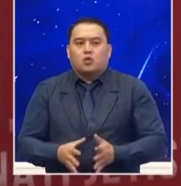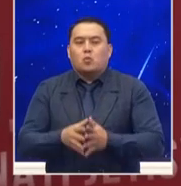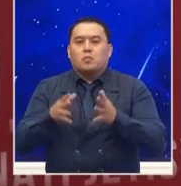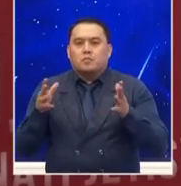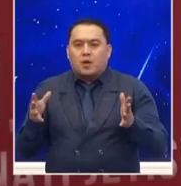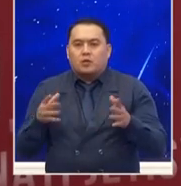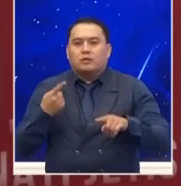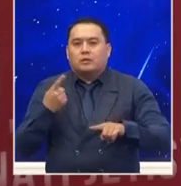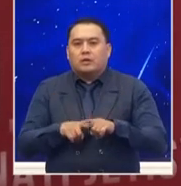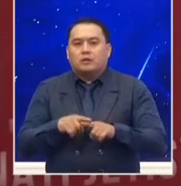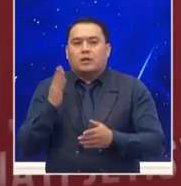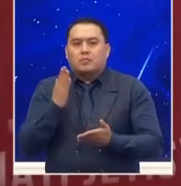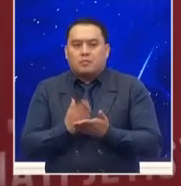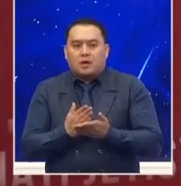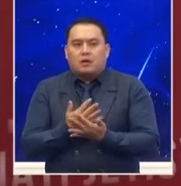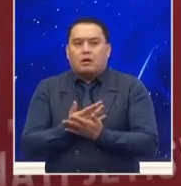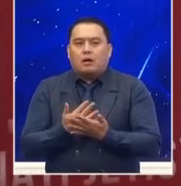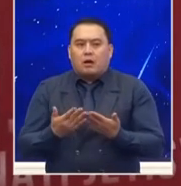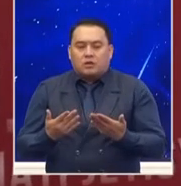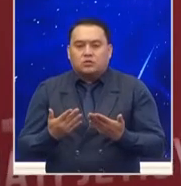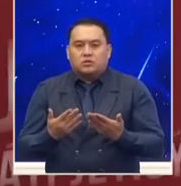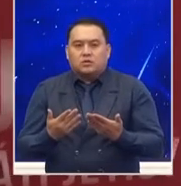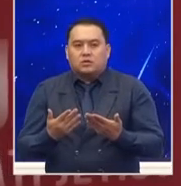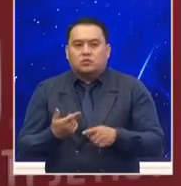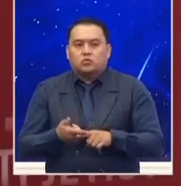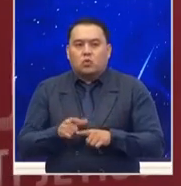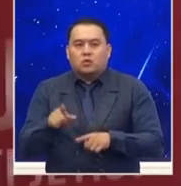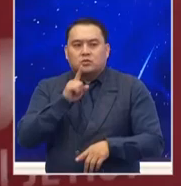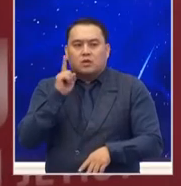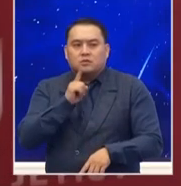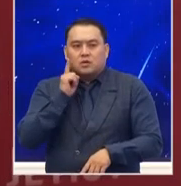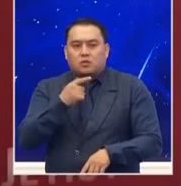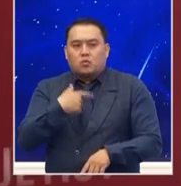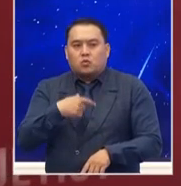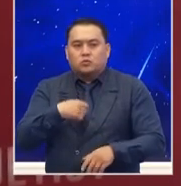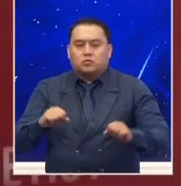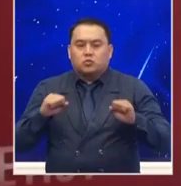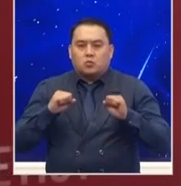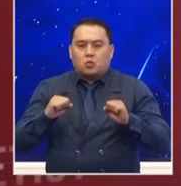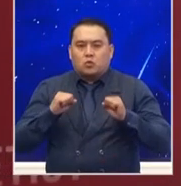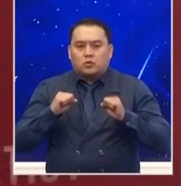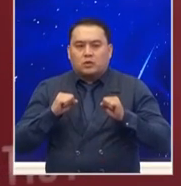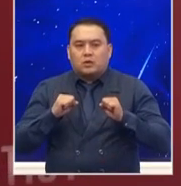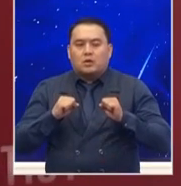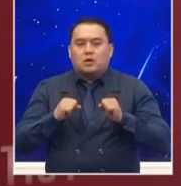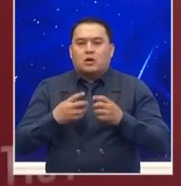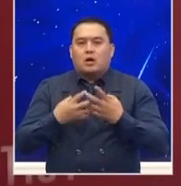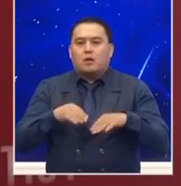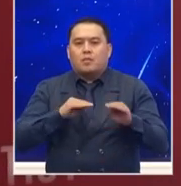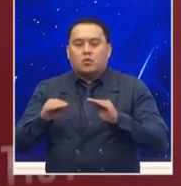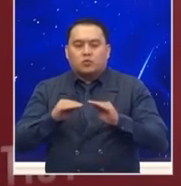Қаншама техникалар бар, қаншама жастар бар. Сол жастарға мен өзімнің спорттық бұйымдарымды, содан